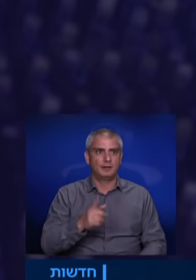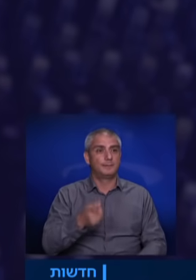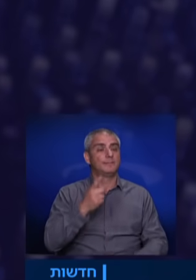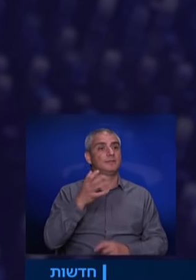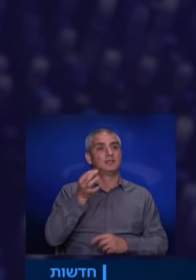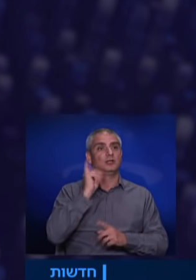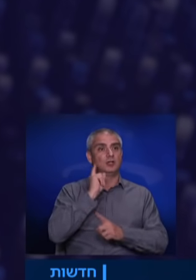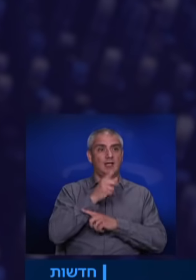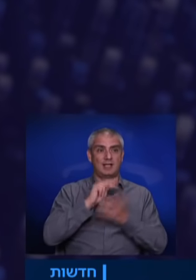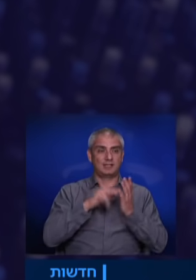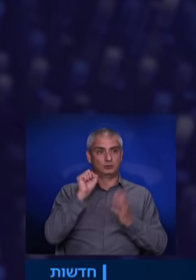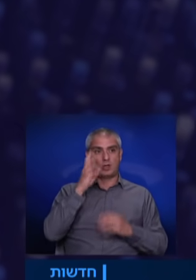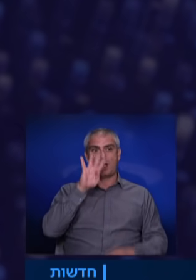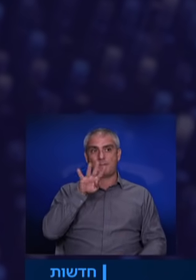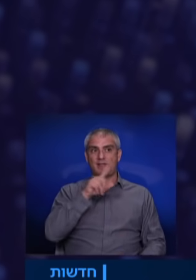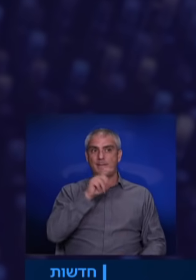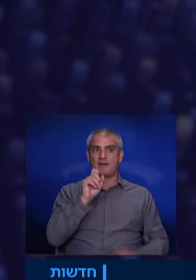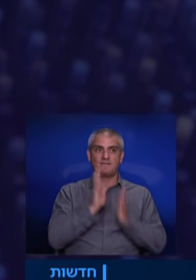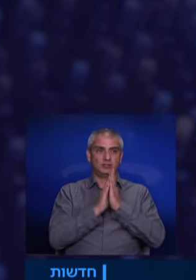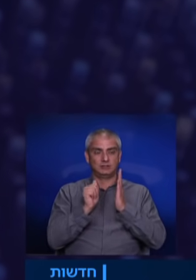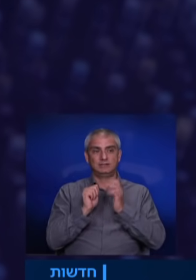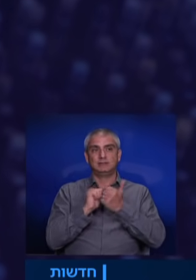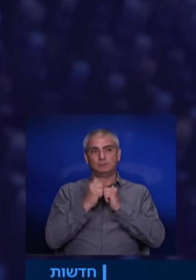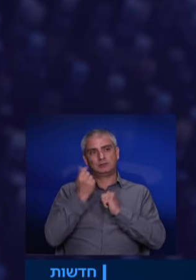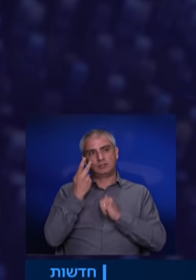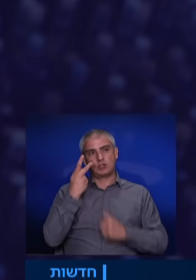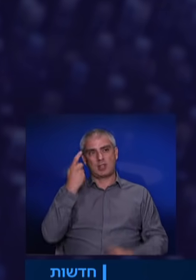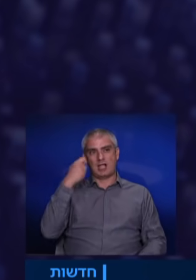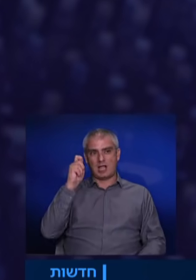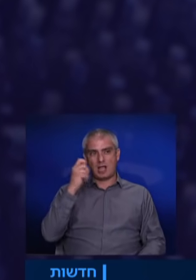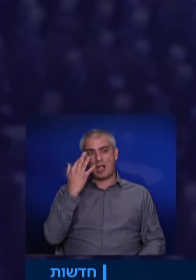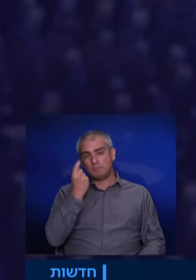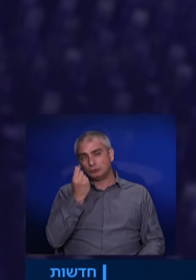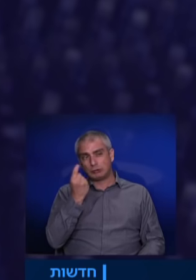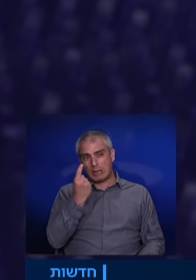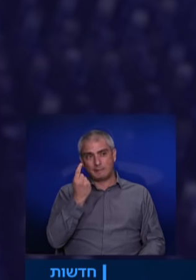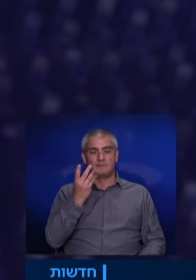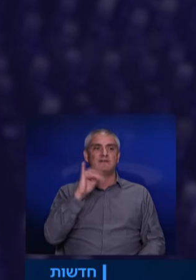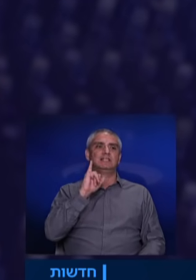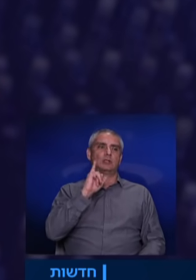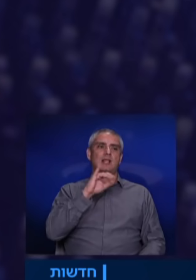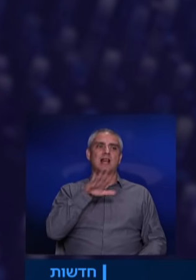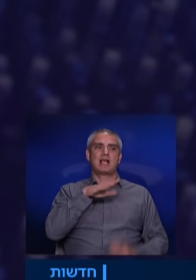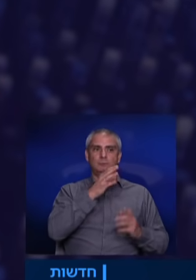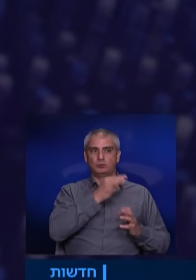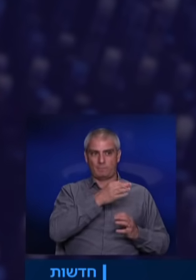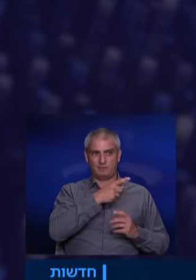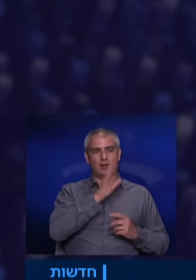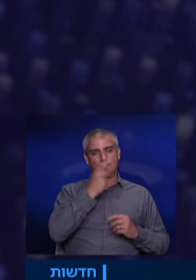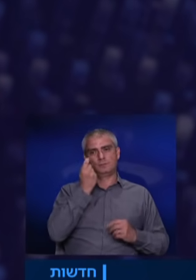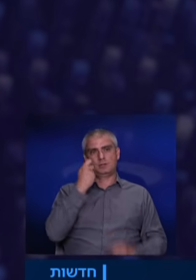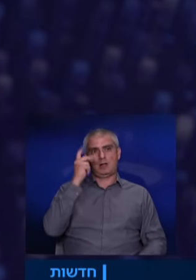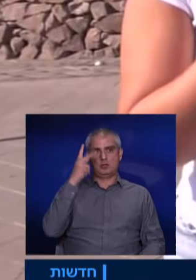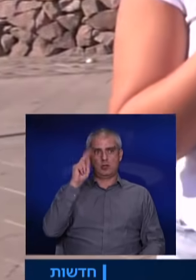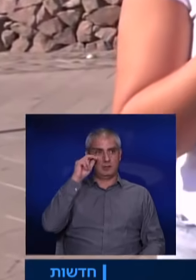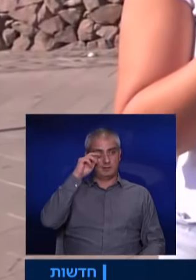החדר סטודיו שהוא 4,116. ספורט הוא קצת יותר יקר מלגונה בכמה שקלים, וישרוטל ים סוף גם קצת